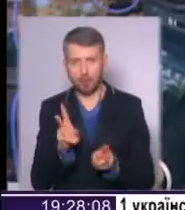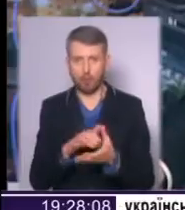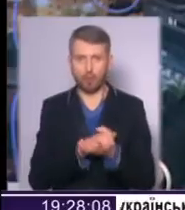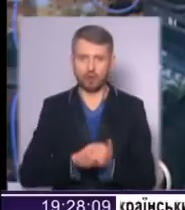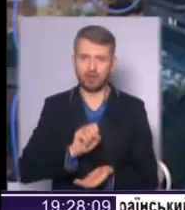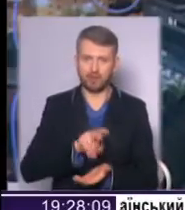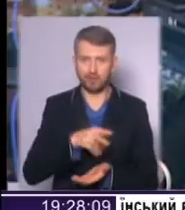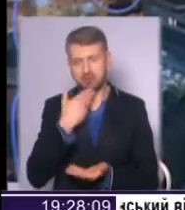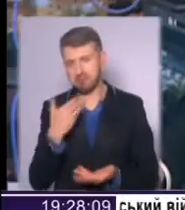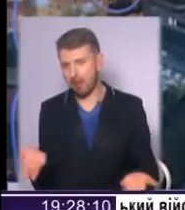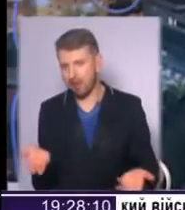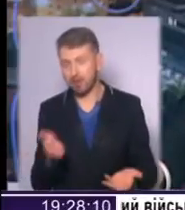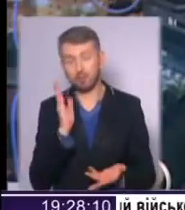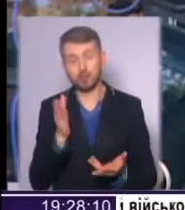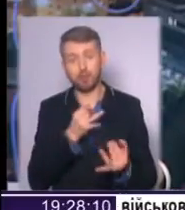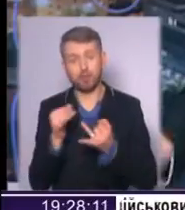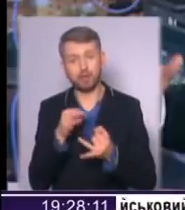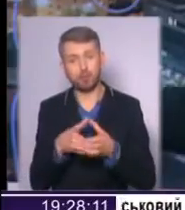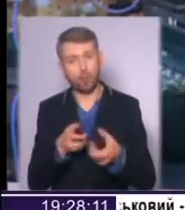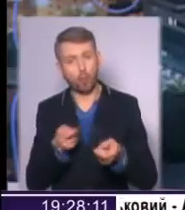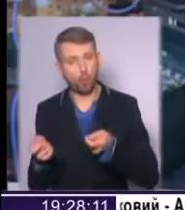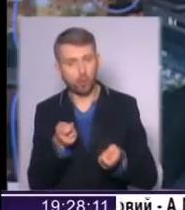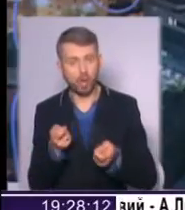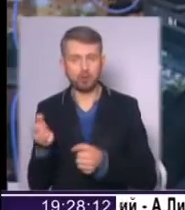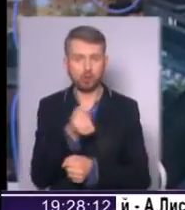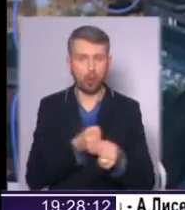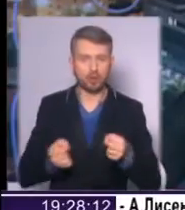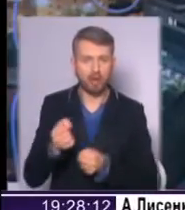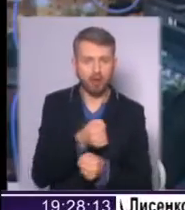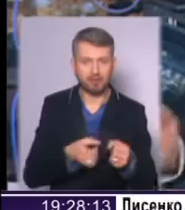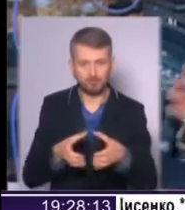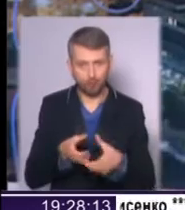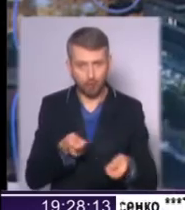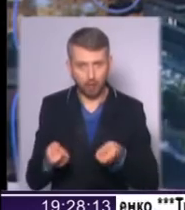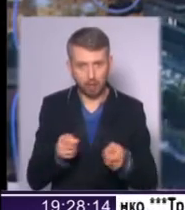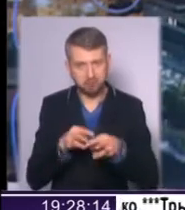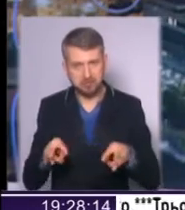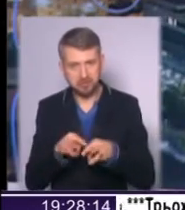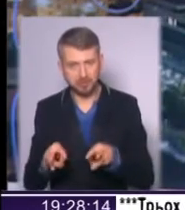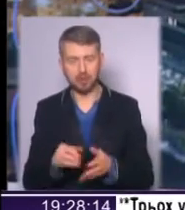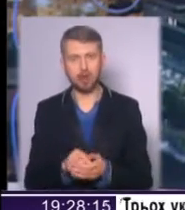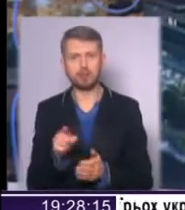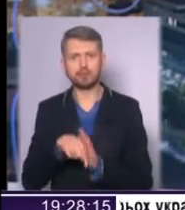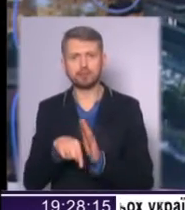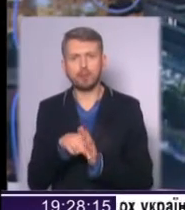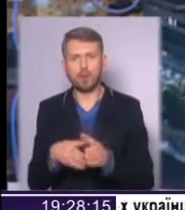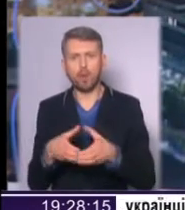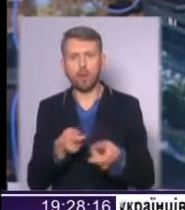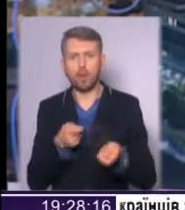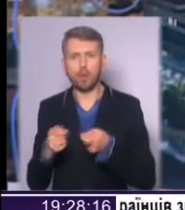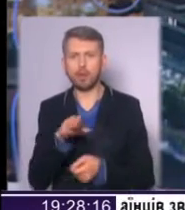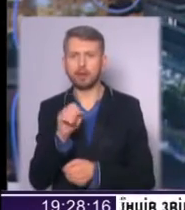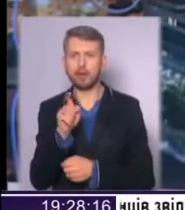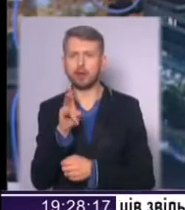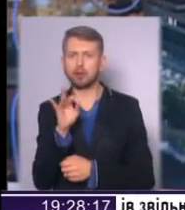вже немає. Будемо говорити про уряд, про можливі ротації, про те, що ж таке, власне, уряд технократів. От